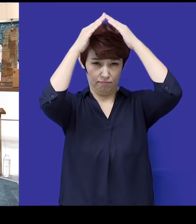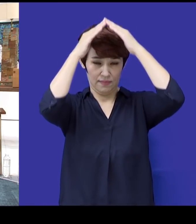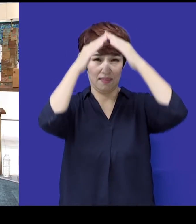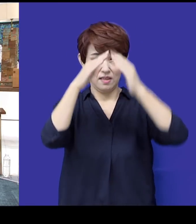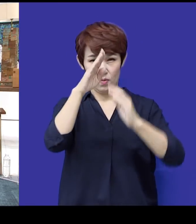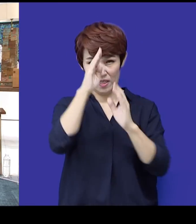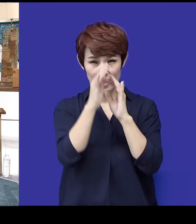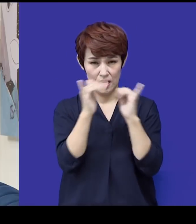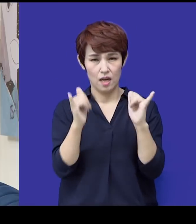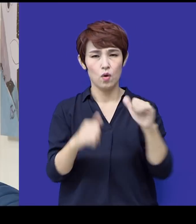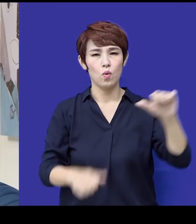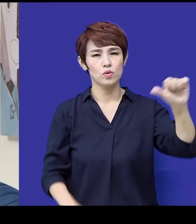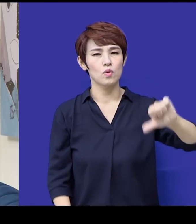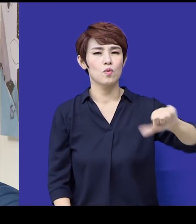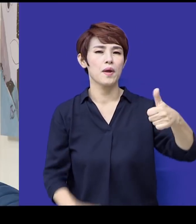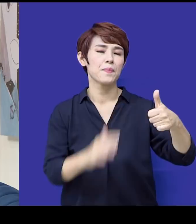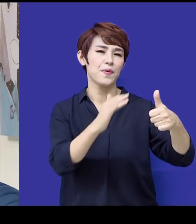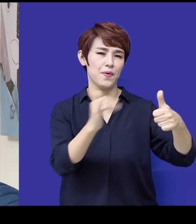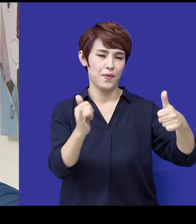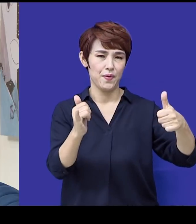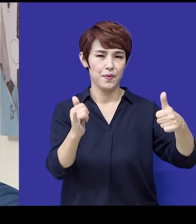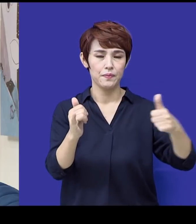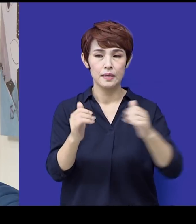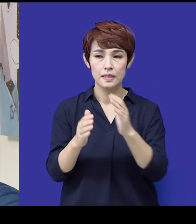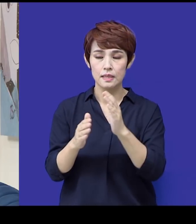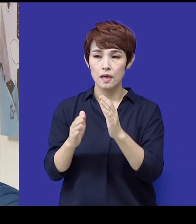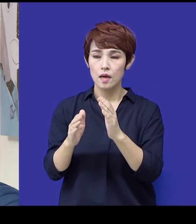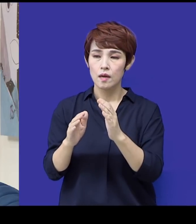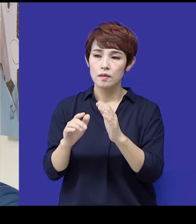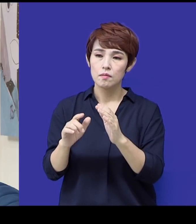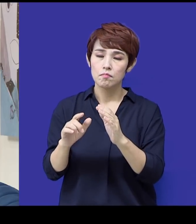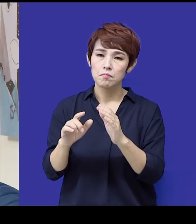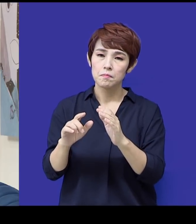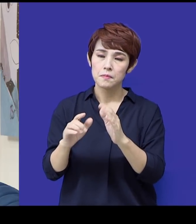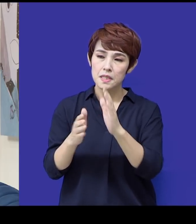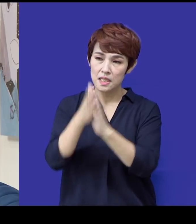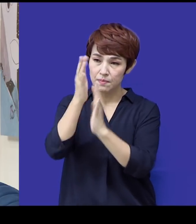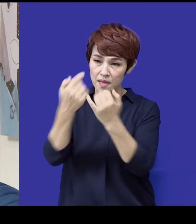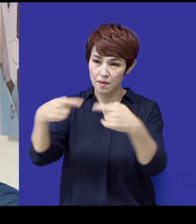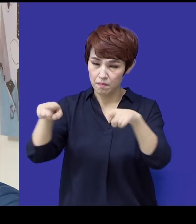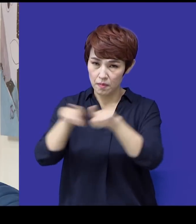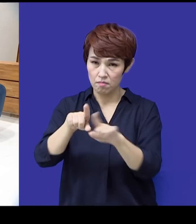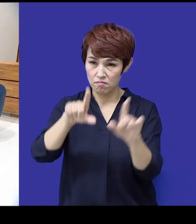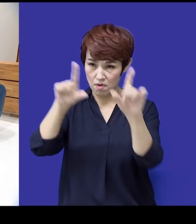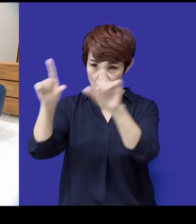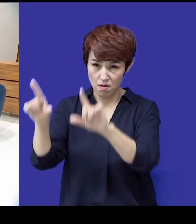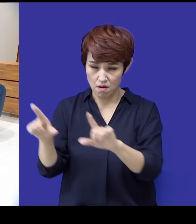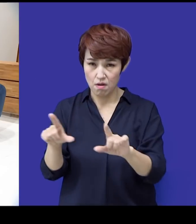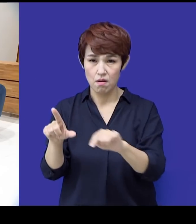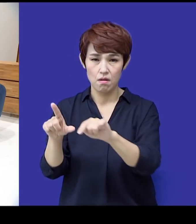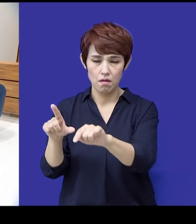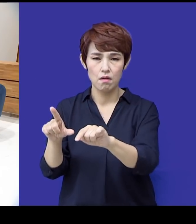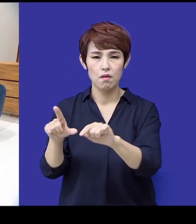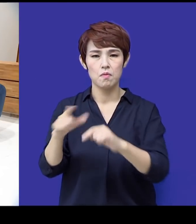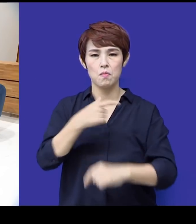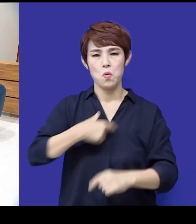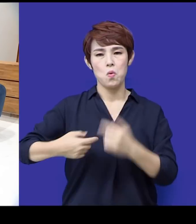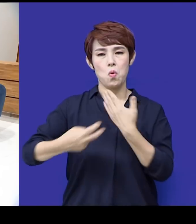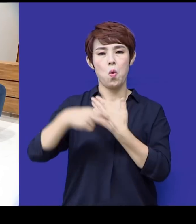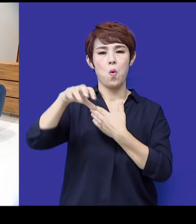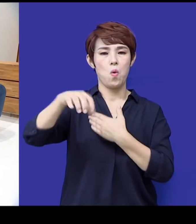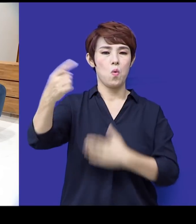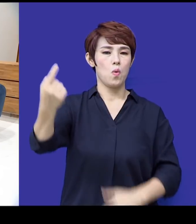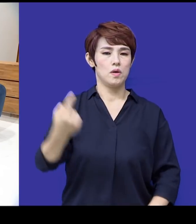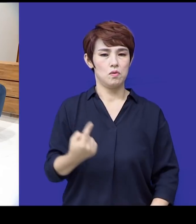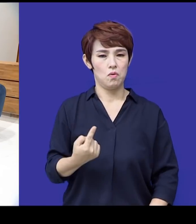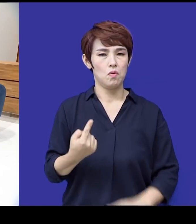시민들하고 같이 살면서 이렇게 진료를 보건소에 와서 이렇게 진료를 이제 하고 진료가 이제